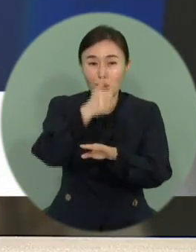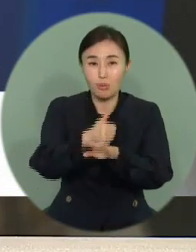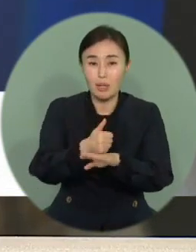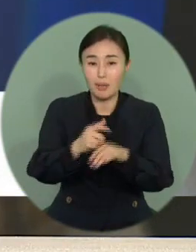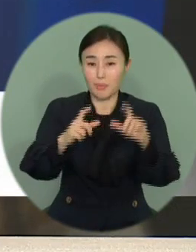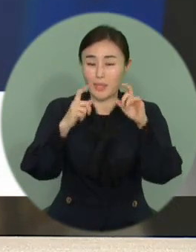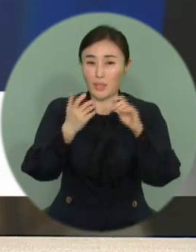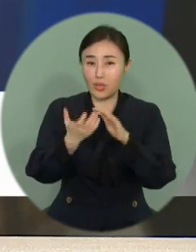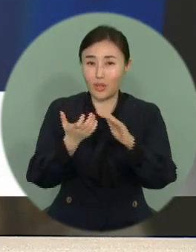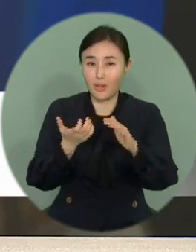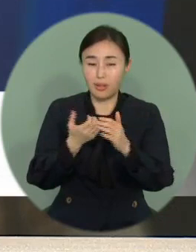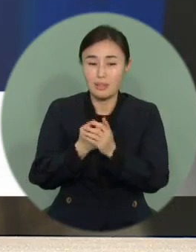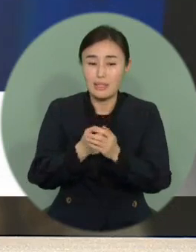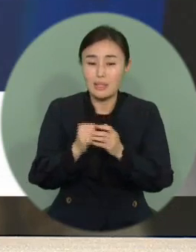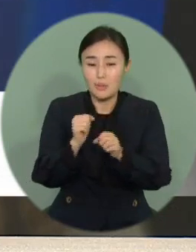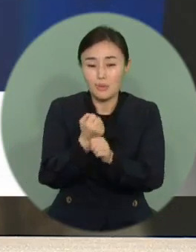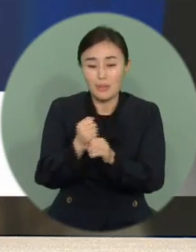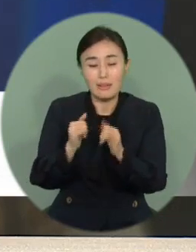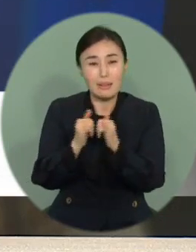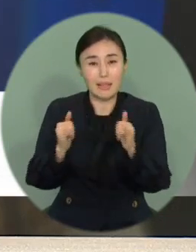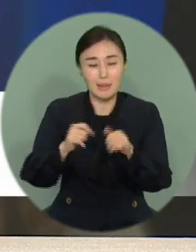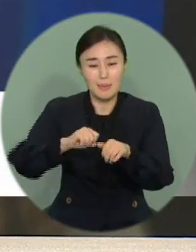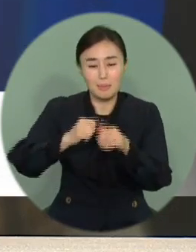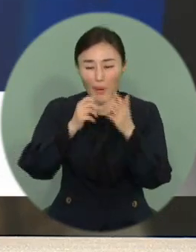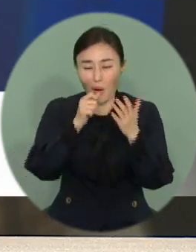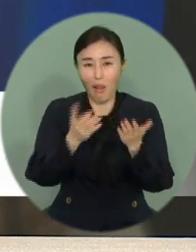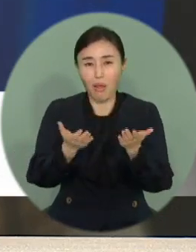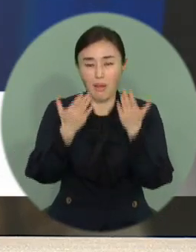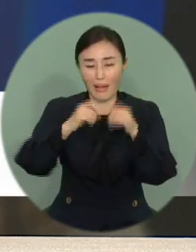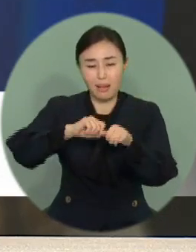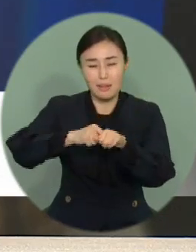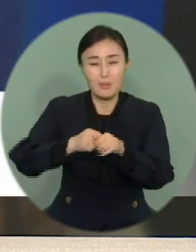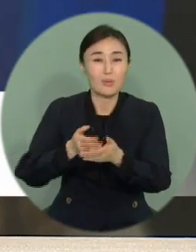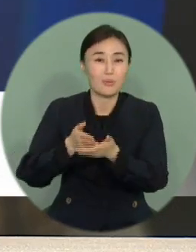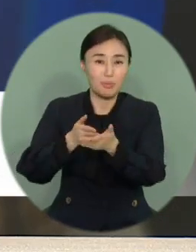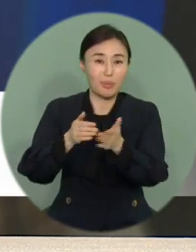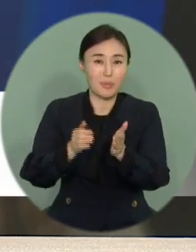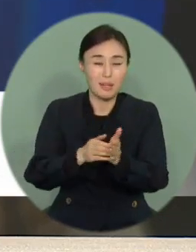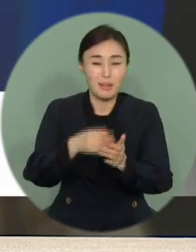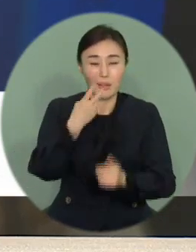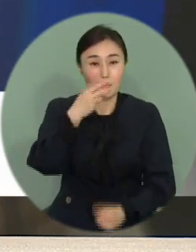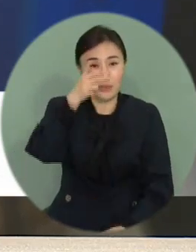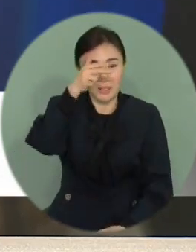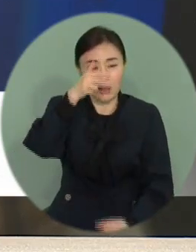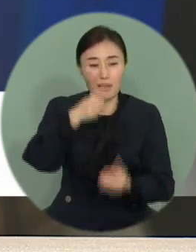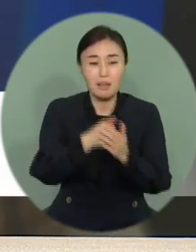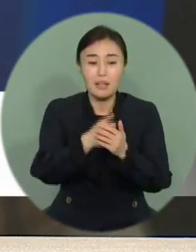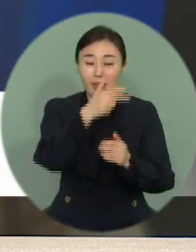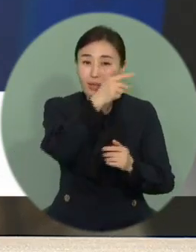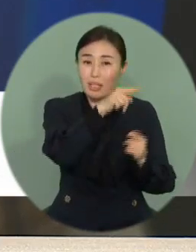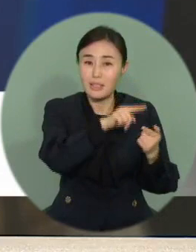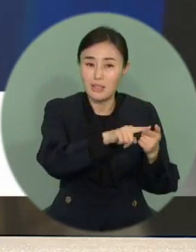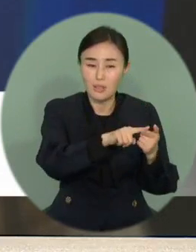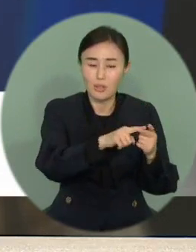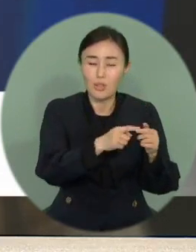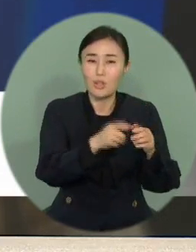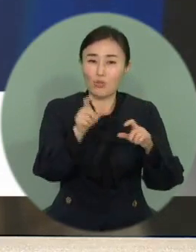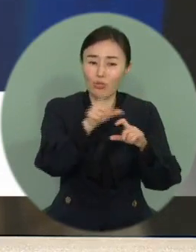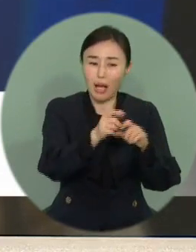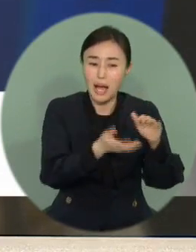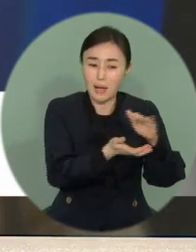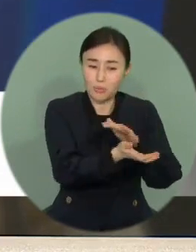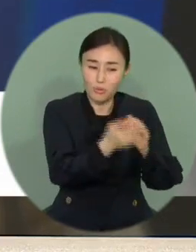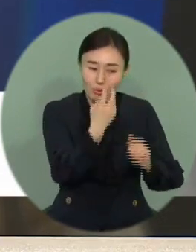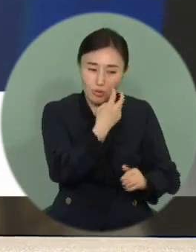브로커들을 징역형에 처해 달라고 재판부에 요청했습니다 검찰은 이와 별도로 경찰에 대해 추가 압수 수색을